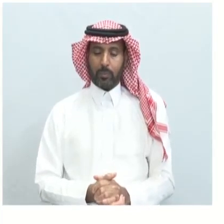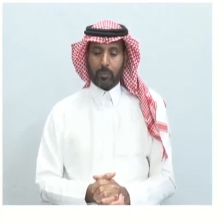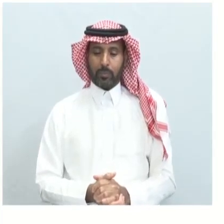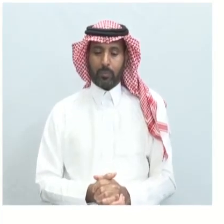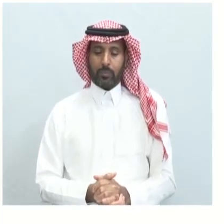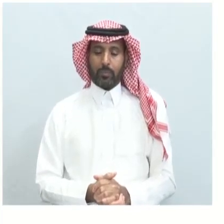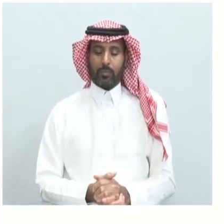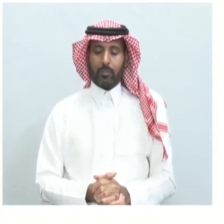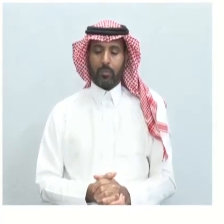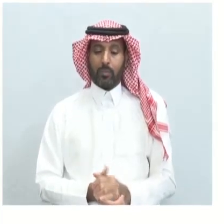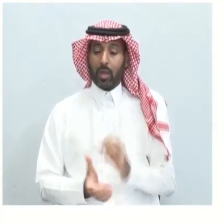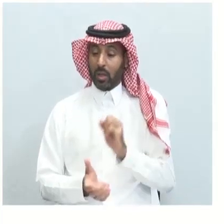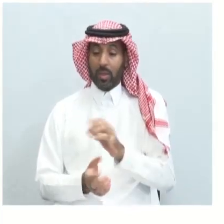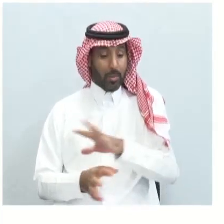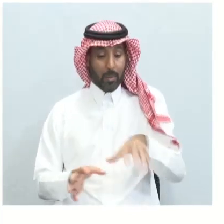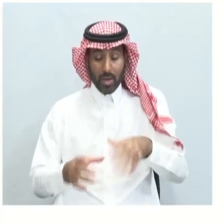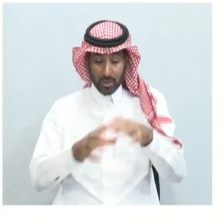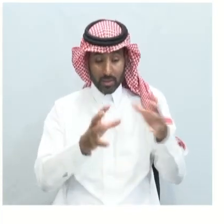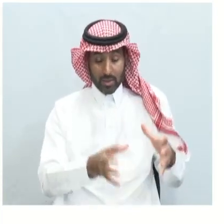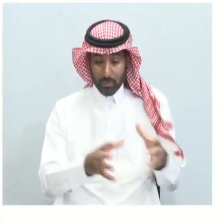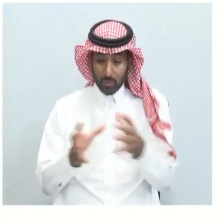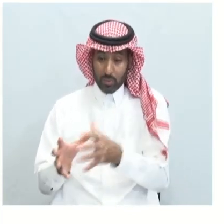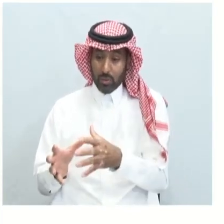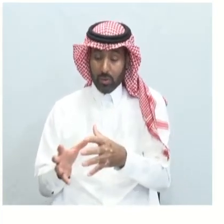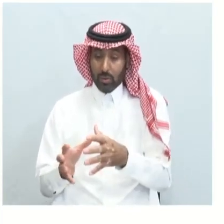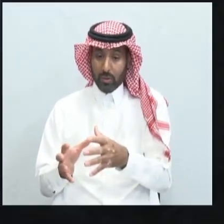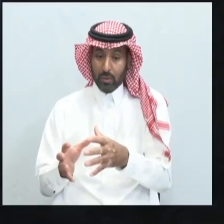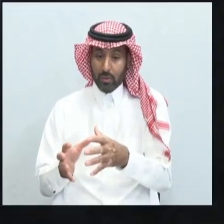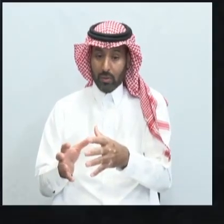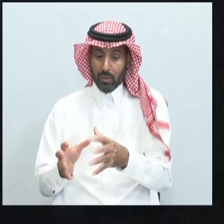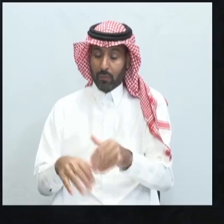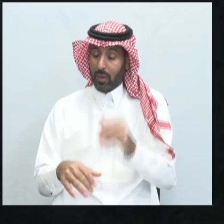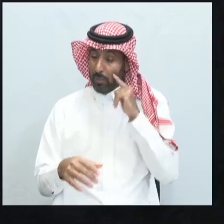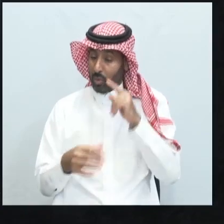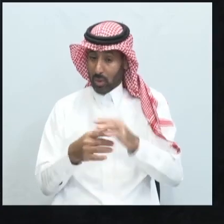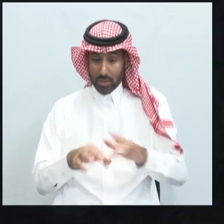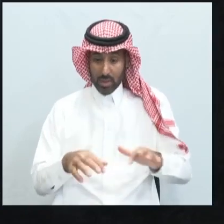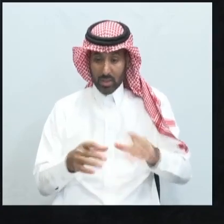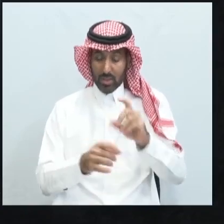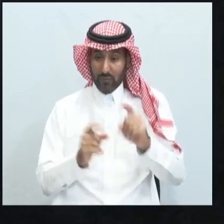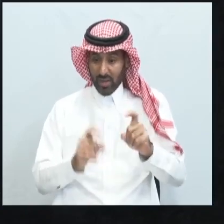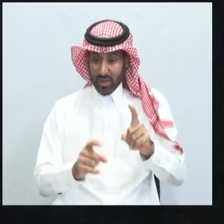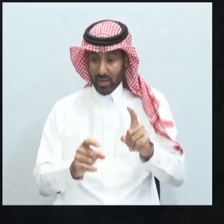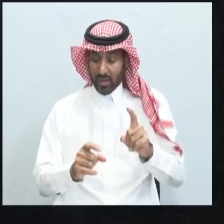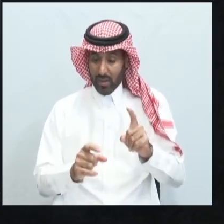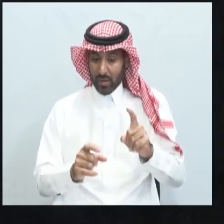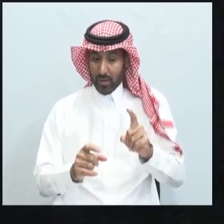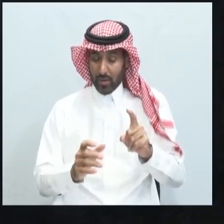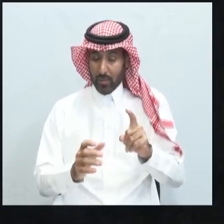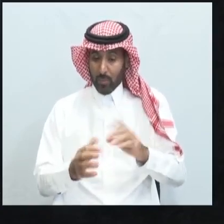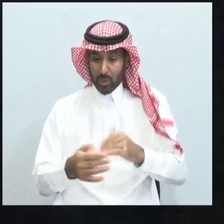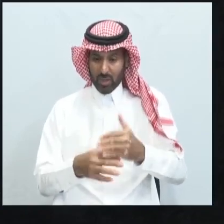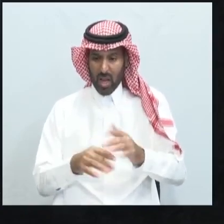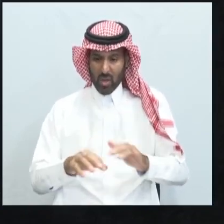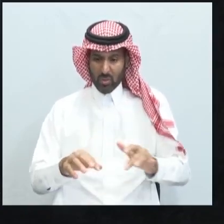البرانيه تمتلك الكثير من الاجهزه الموجوده في تطبيقات انترنت الاشياء بيئات الحوسبه